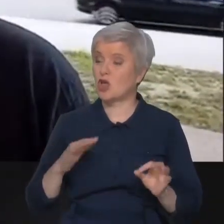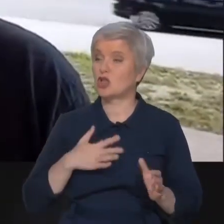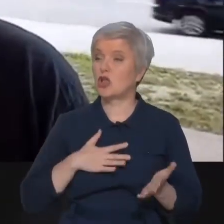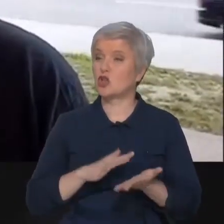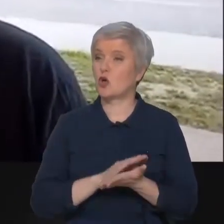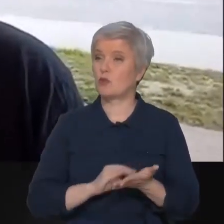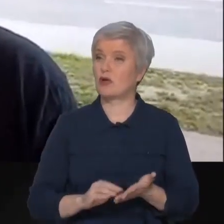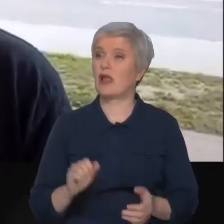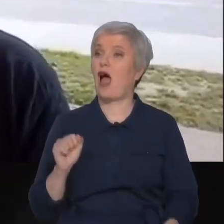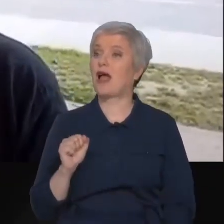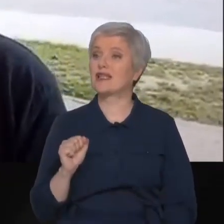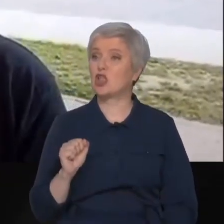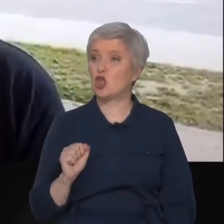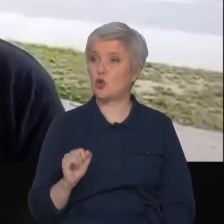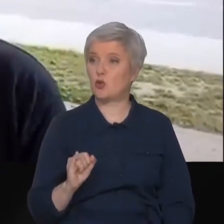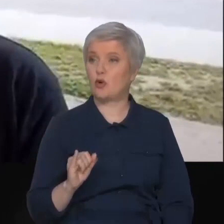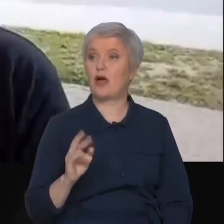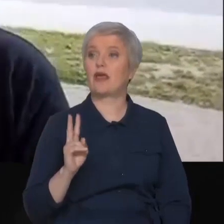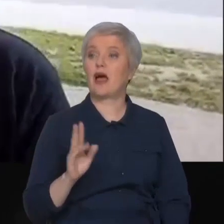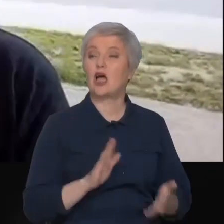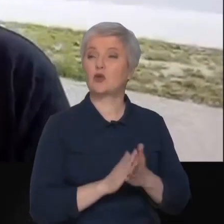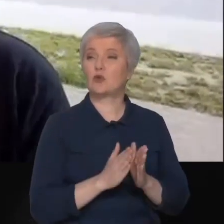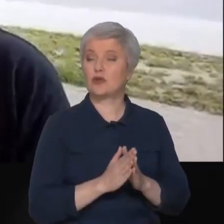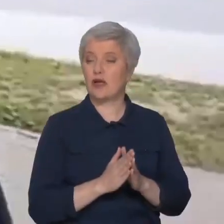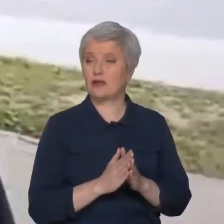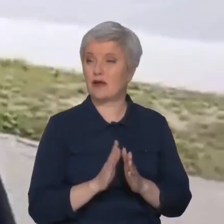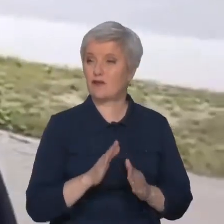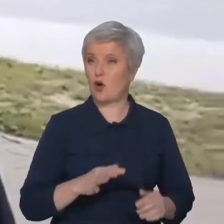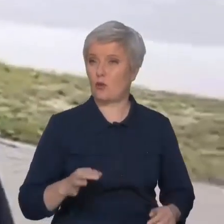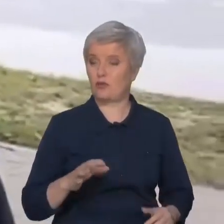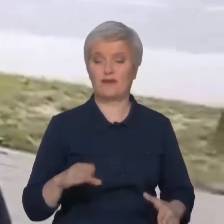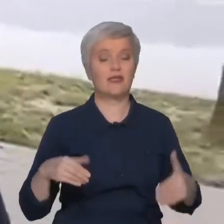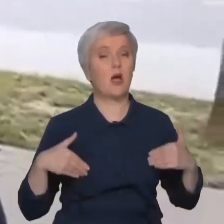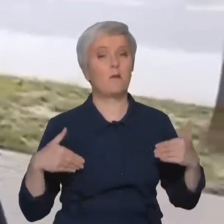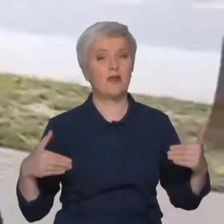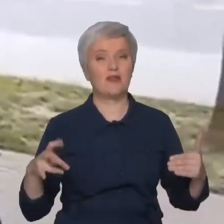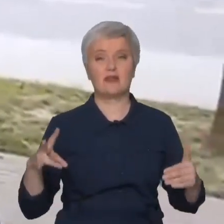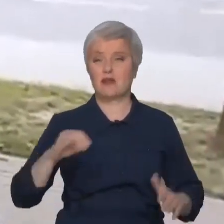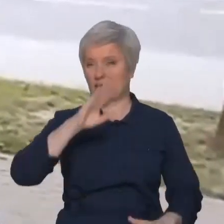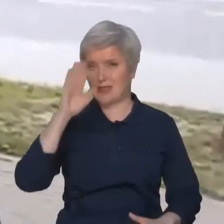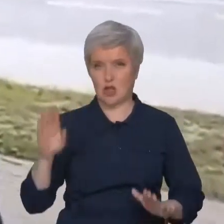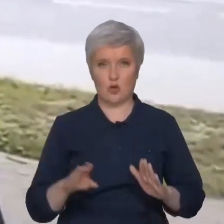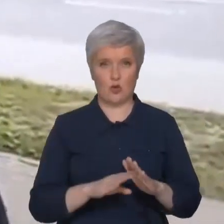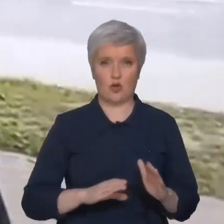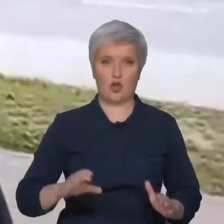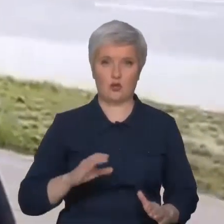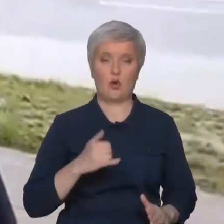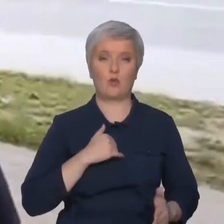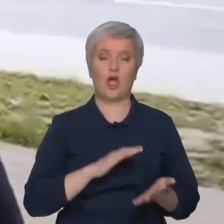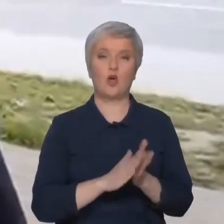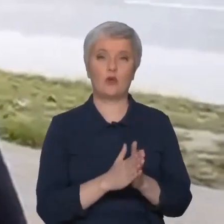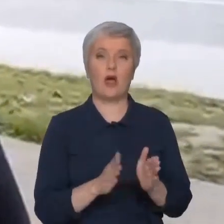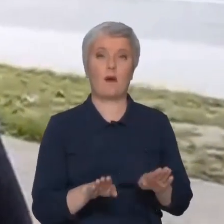ситуація в області? Всім привіт з нескореної Сумщини. Ситуація у нас порівняна з Донбасом і Харковом